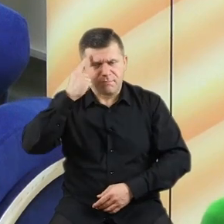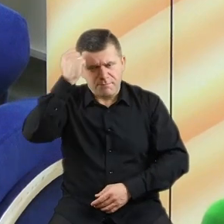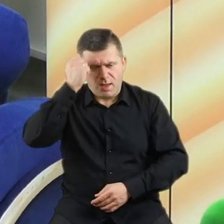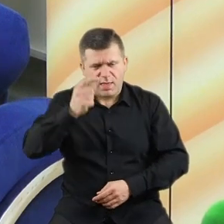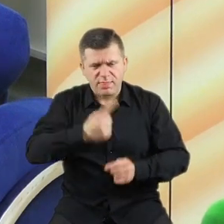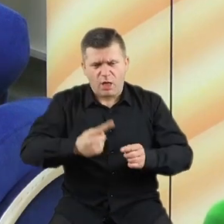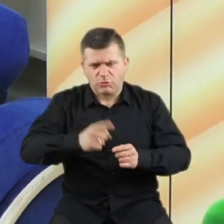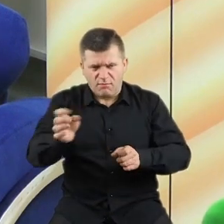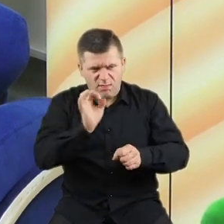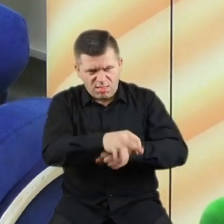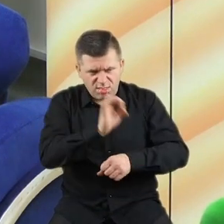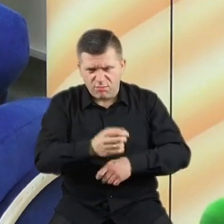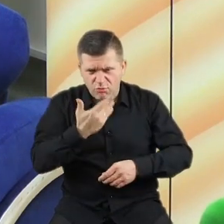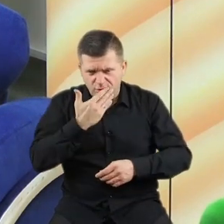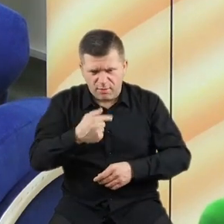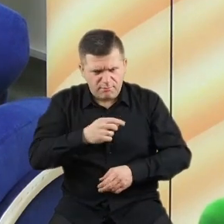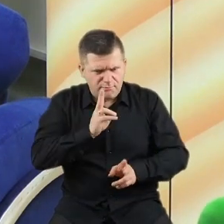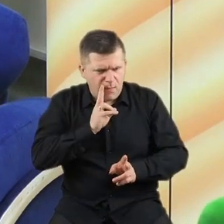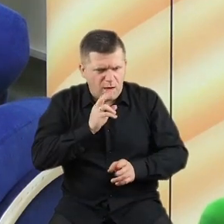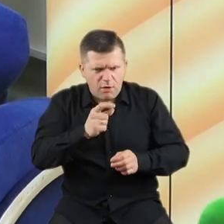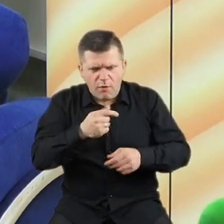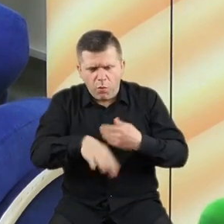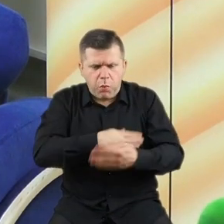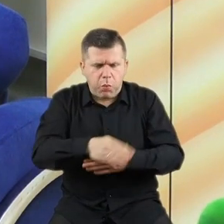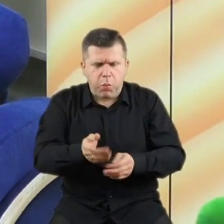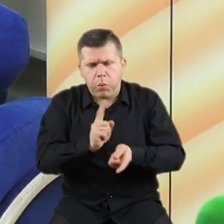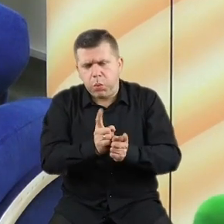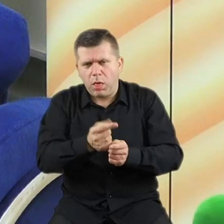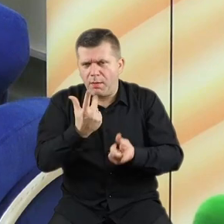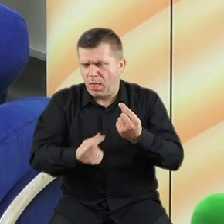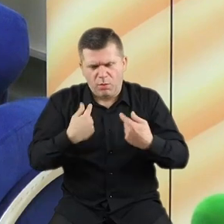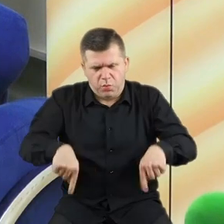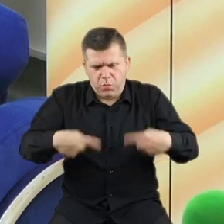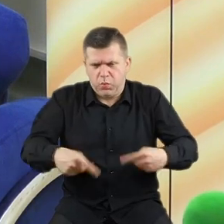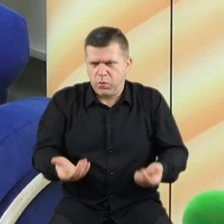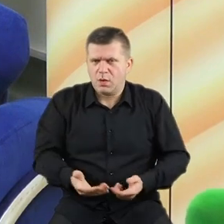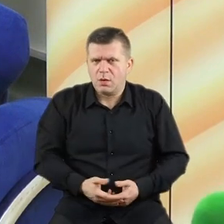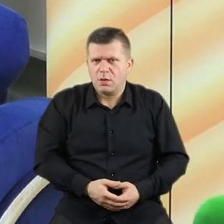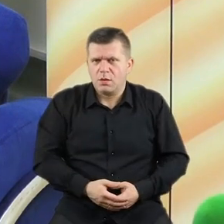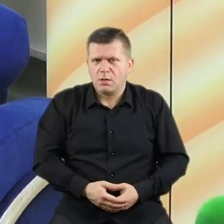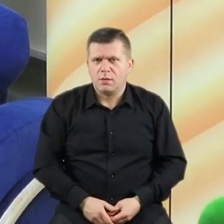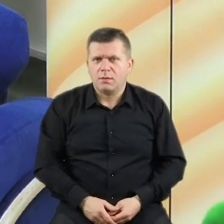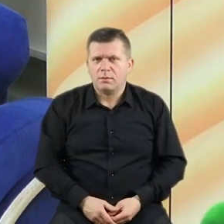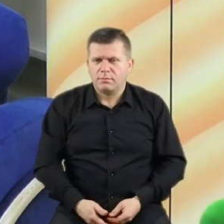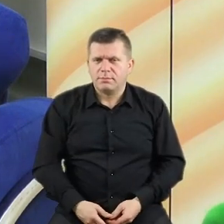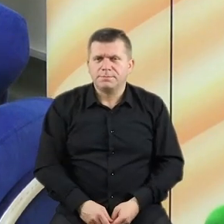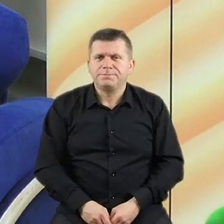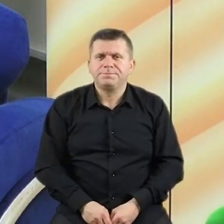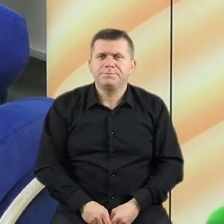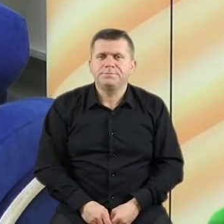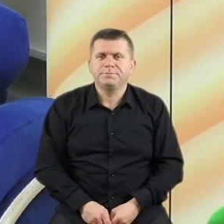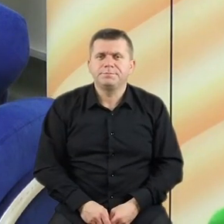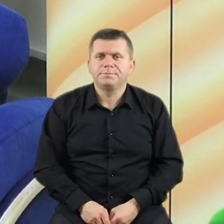takie oszczerstwa, nasza mamusia nigdy nie chrzciła mleka. No bo wiadomo, prawda, że lubimy wyprzeć różne rzeczy z